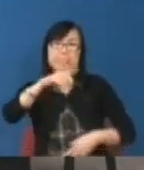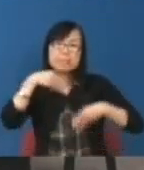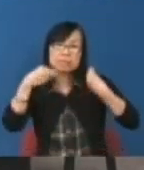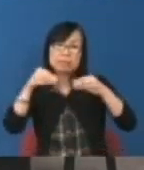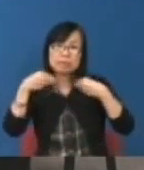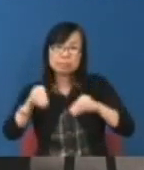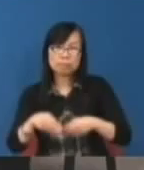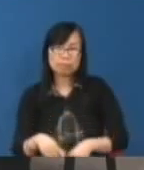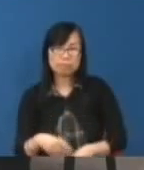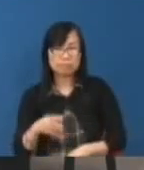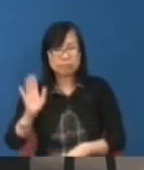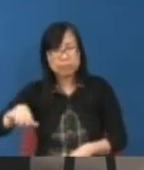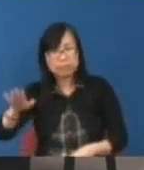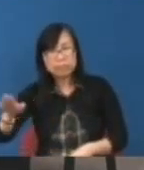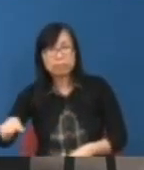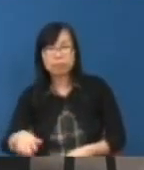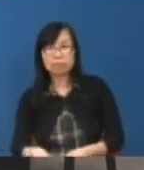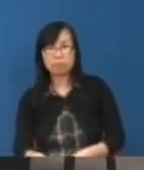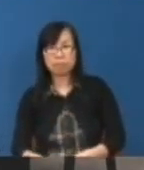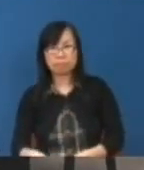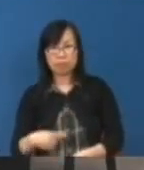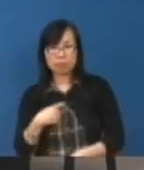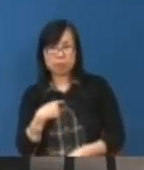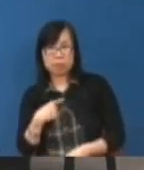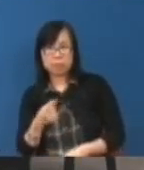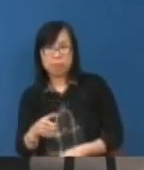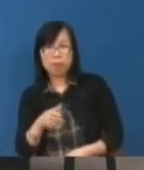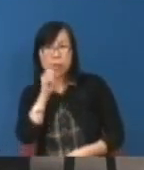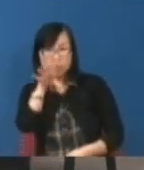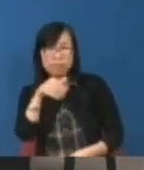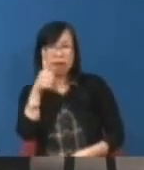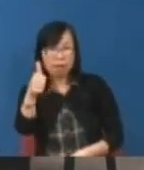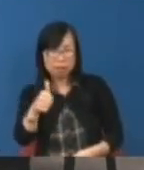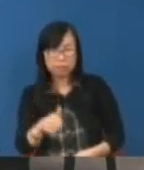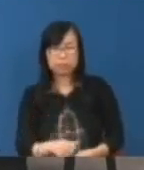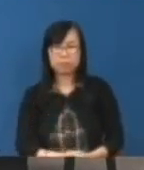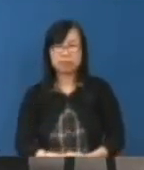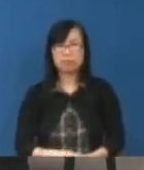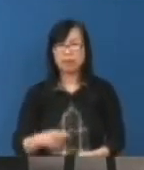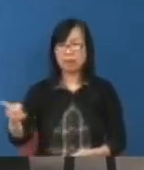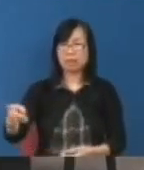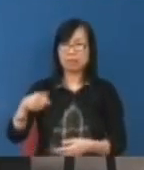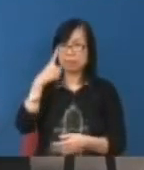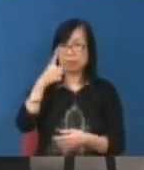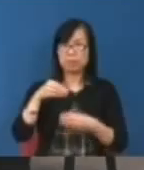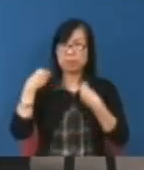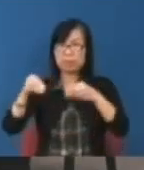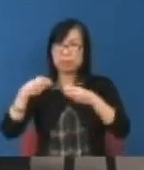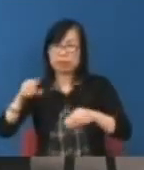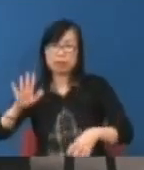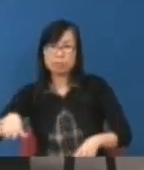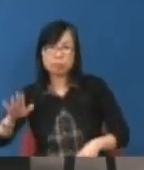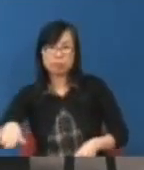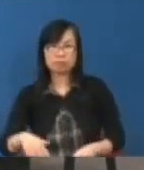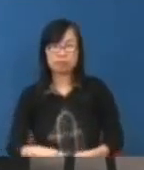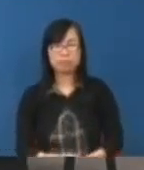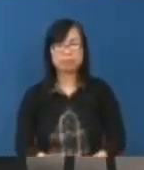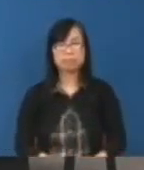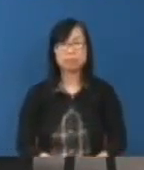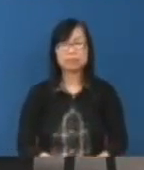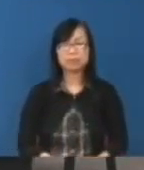係佢老豆啊，特首都係話腳痛，全場文武百官又惋惜，大家都話腳